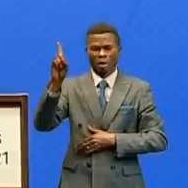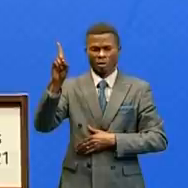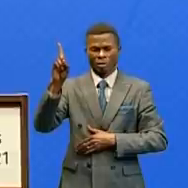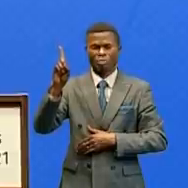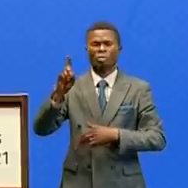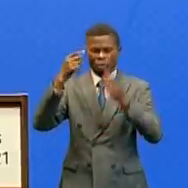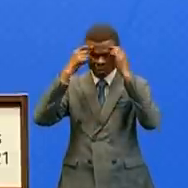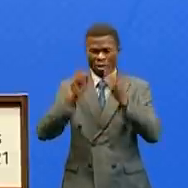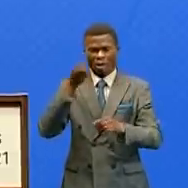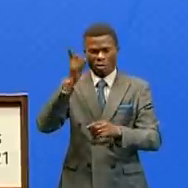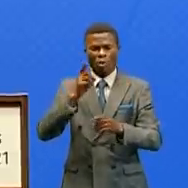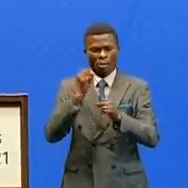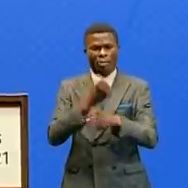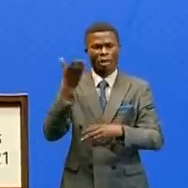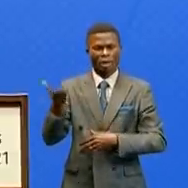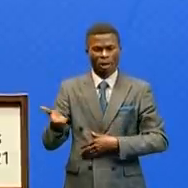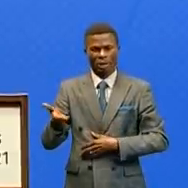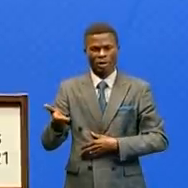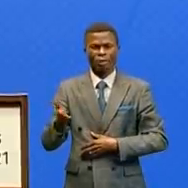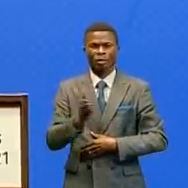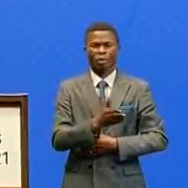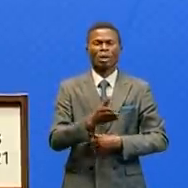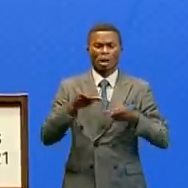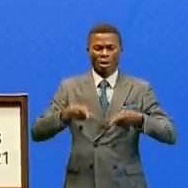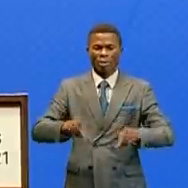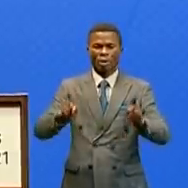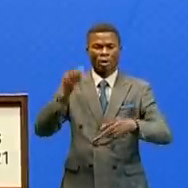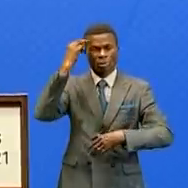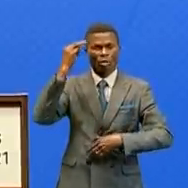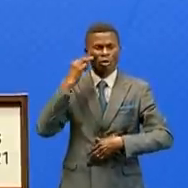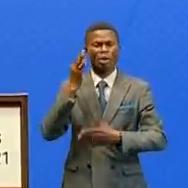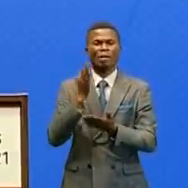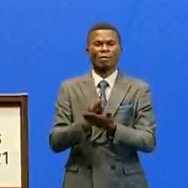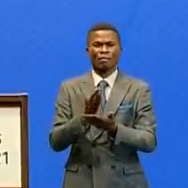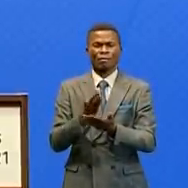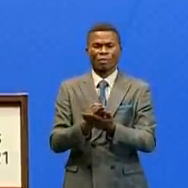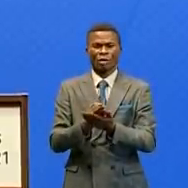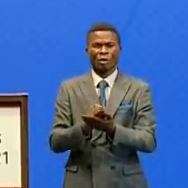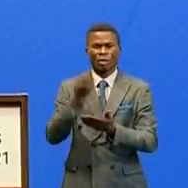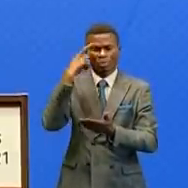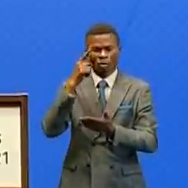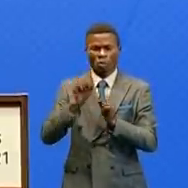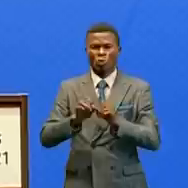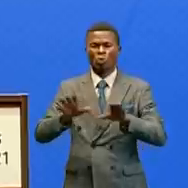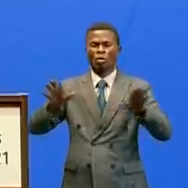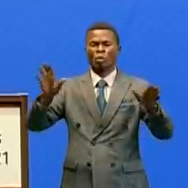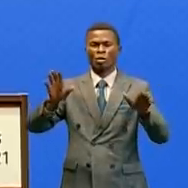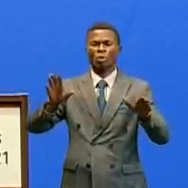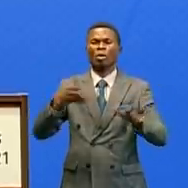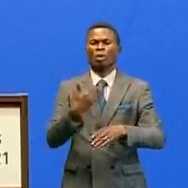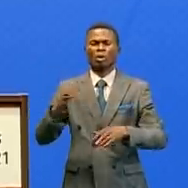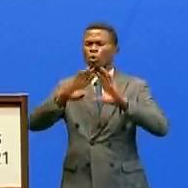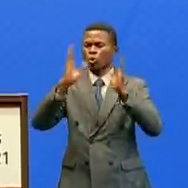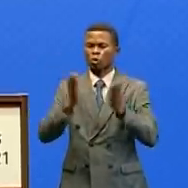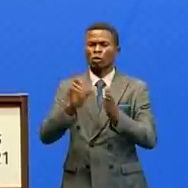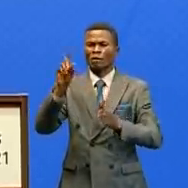de principe a déjà été acté. De permettre au ministre des Finances, en vue de l'extension du Prodige à toutes